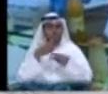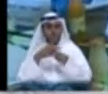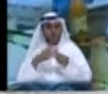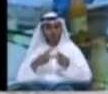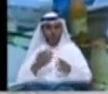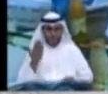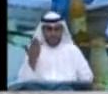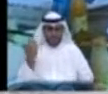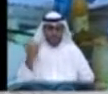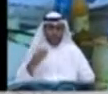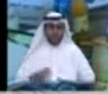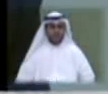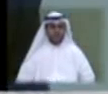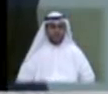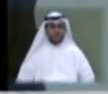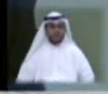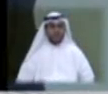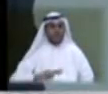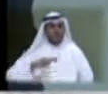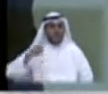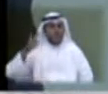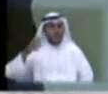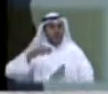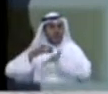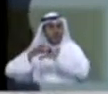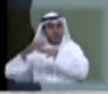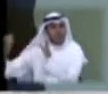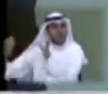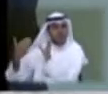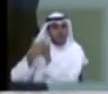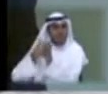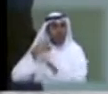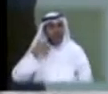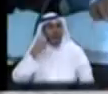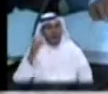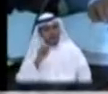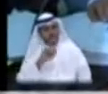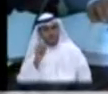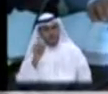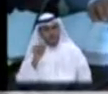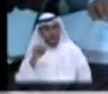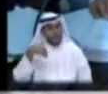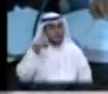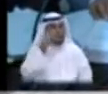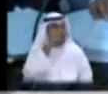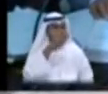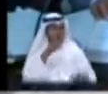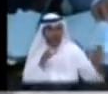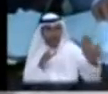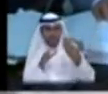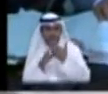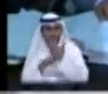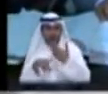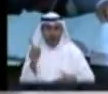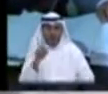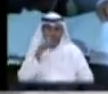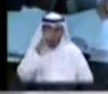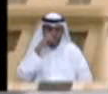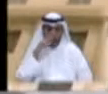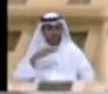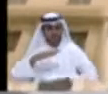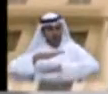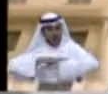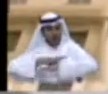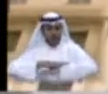مناقشة مقترح بعدم تدخلات الدول في شؤون دول المنطقة العربية واحترام سيادة كل دولة على